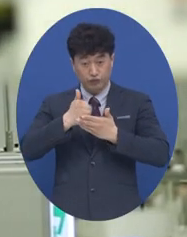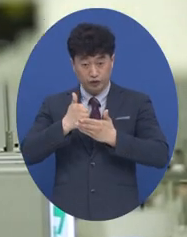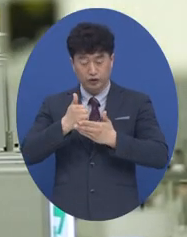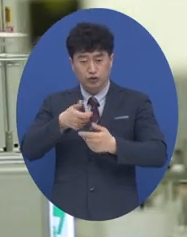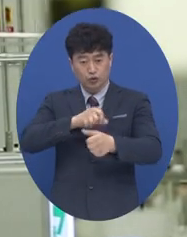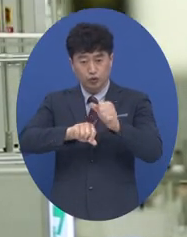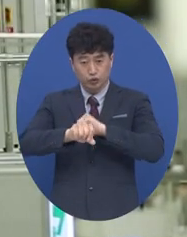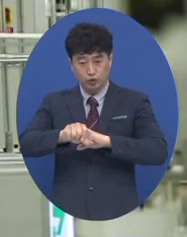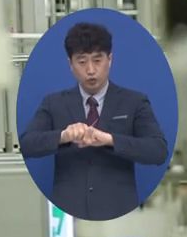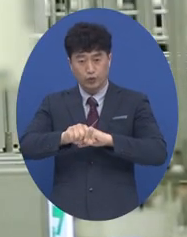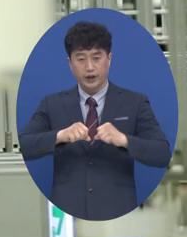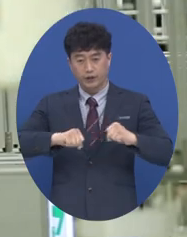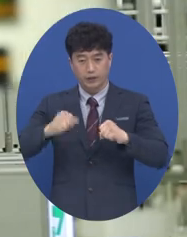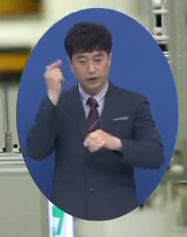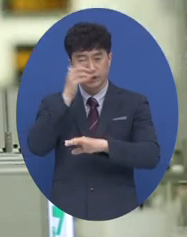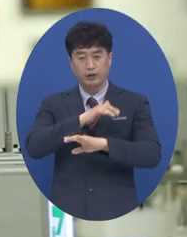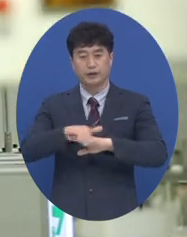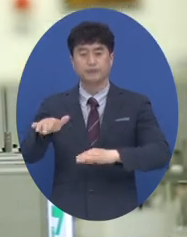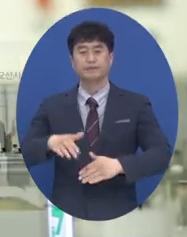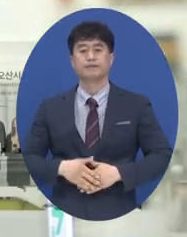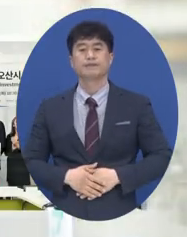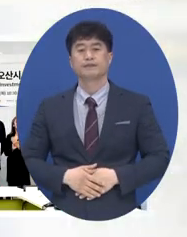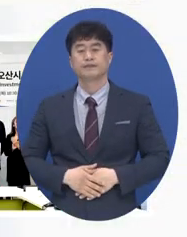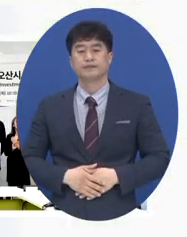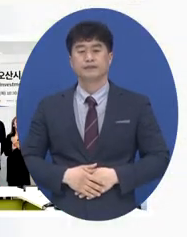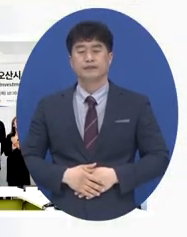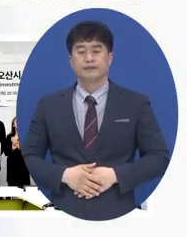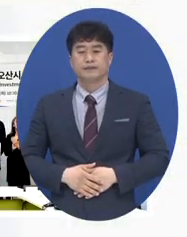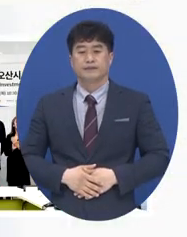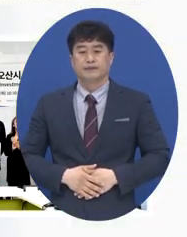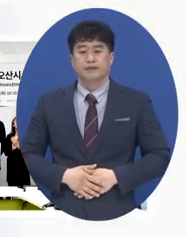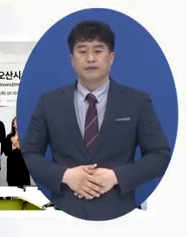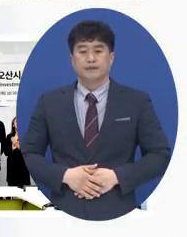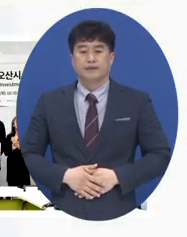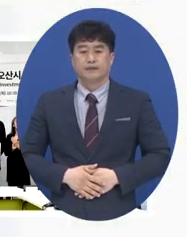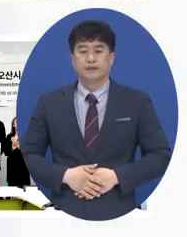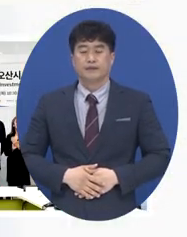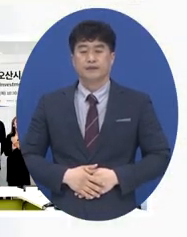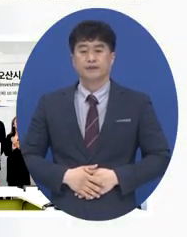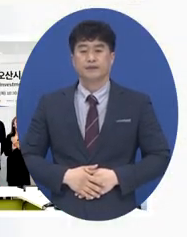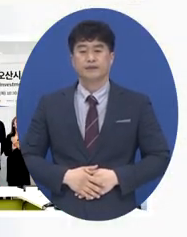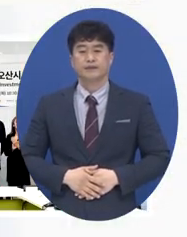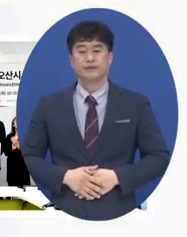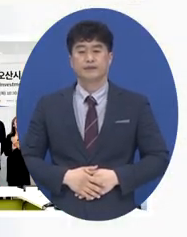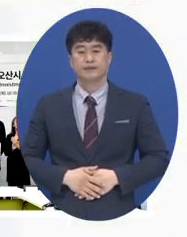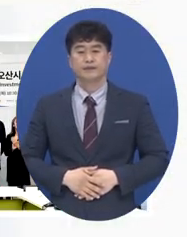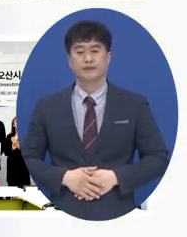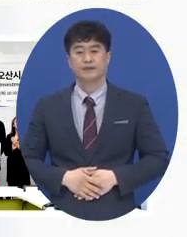유치에 적극적으로 대응하기로 했습니다. 경기지TV 최지연입니다.